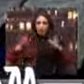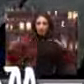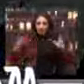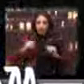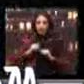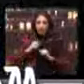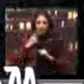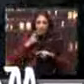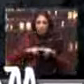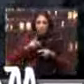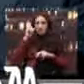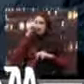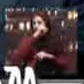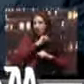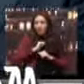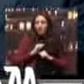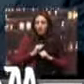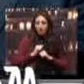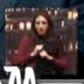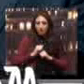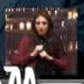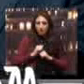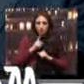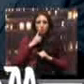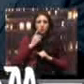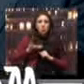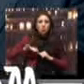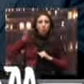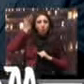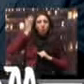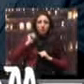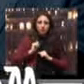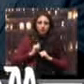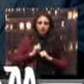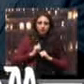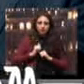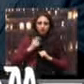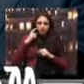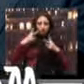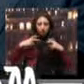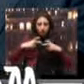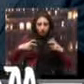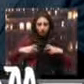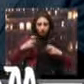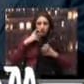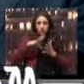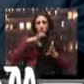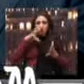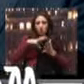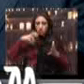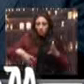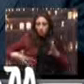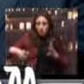الدم، هي دي كانت المشكلة بالنسبة لنا، وارتفاع في نسبة السكر. بدأنا عملنا له فحوصات، وكان هو كان جايب أشعات من